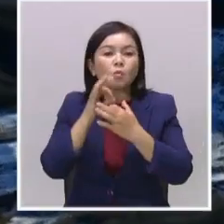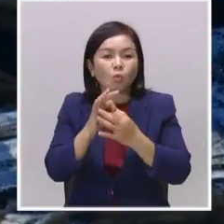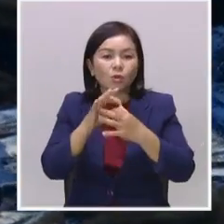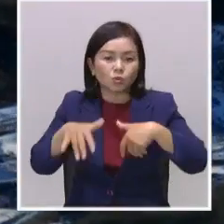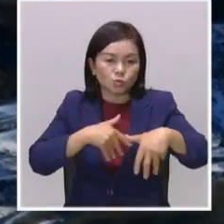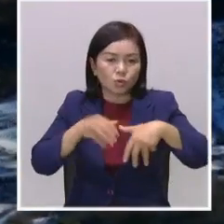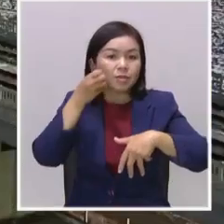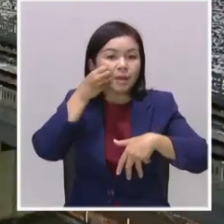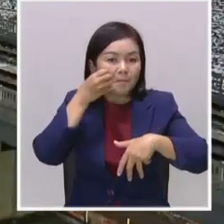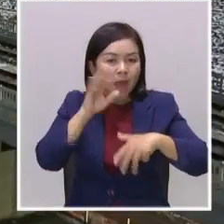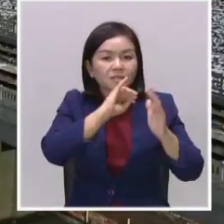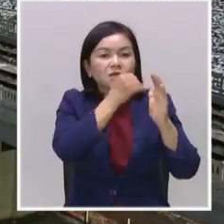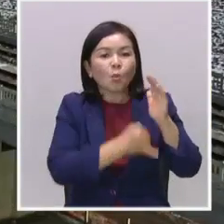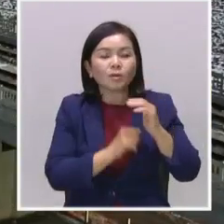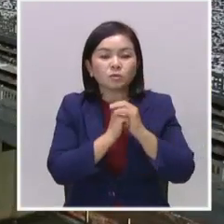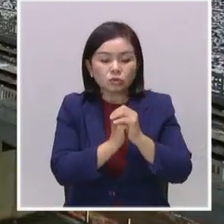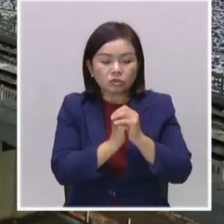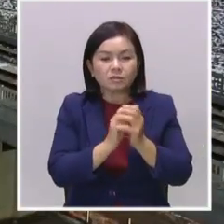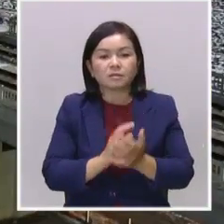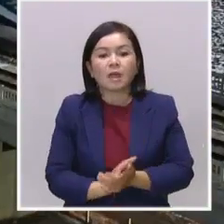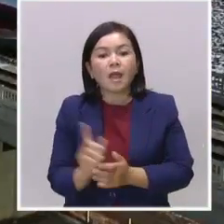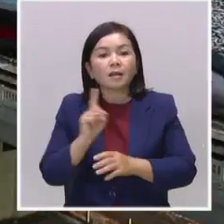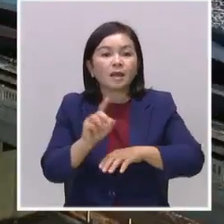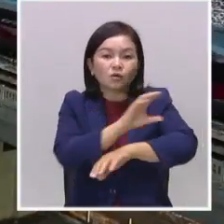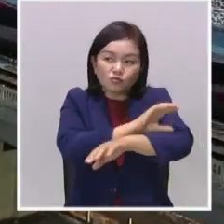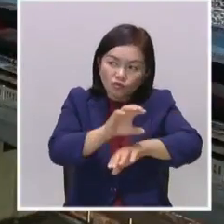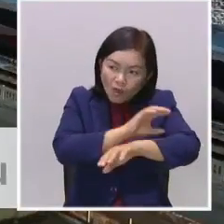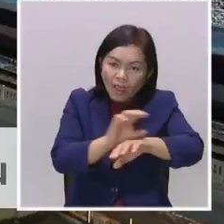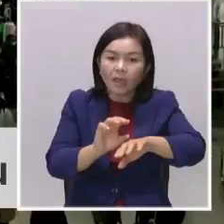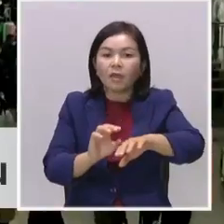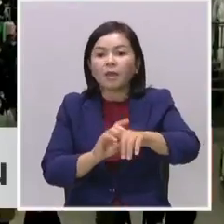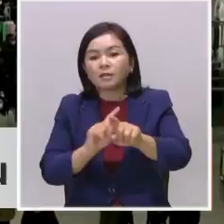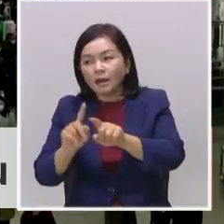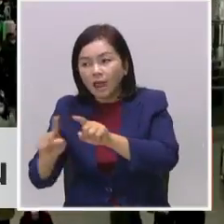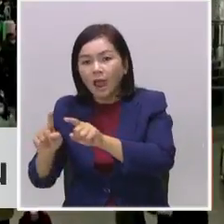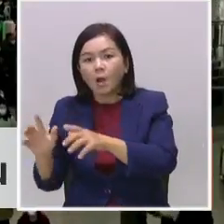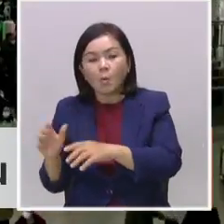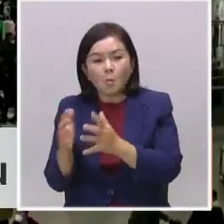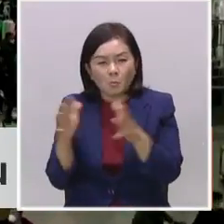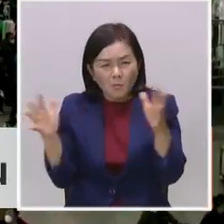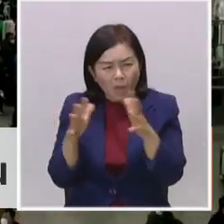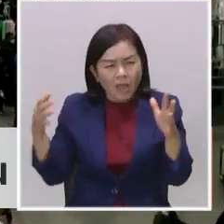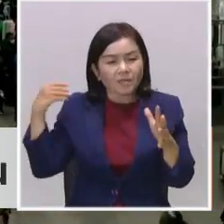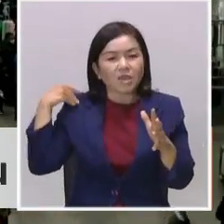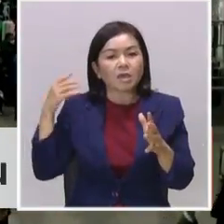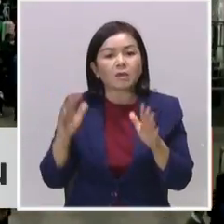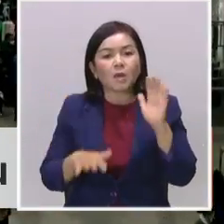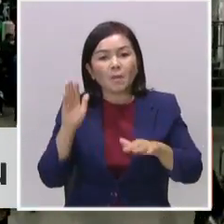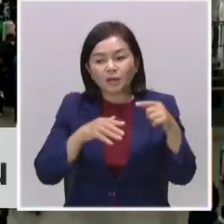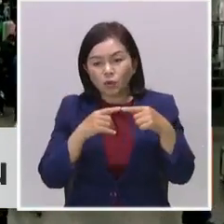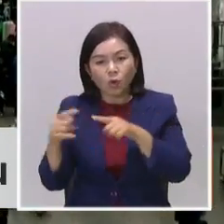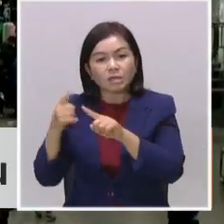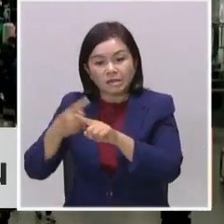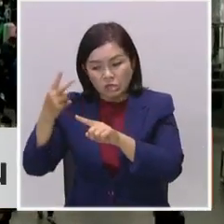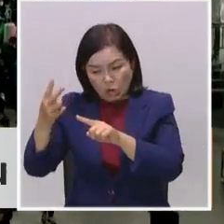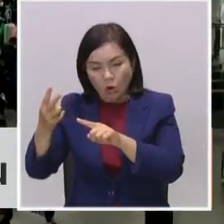เจ้าหน้าที่กระทรวงขนส่งของจีนคาดการว่าจะมีการเดินทางมากกว่า 2,000 ล้านเที่ยวในเดือนนี้นะคะจนถึงกุมภาพัน